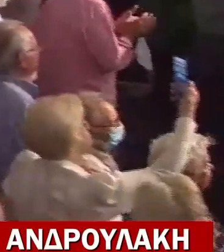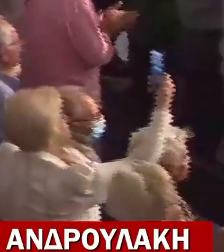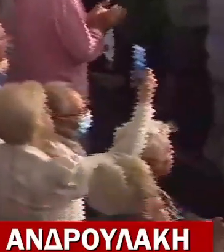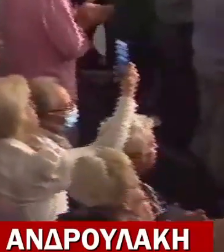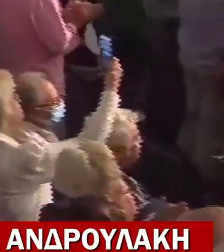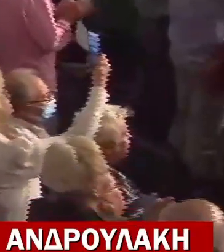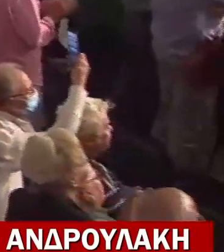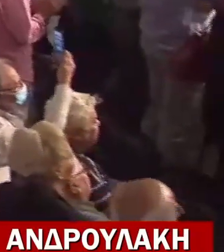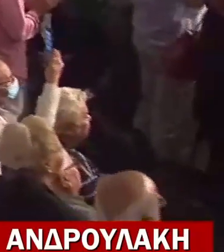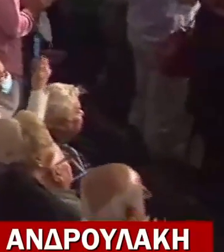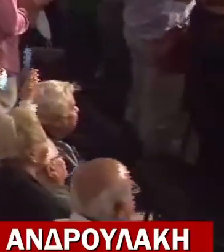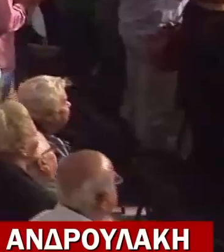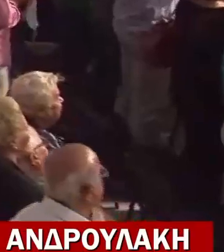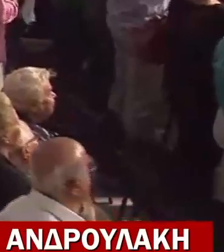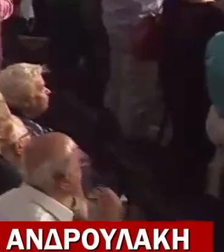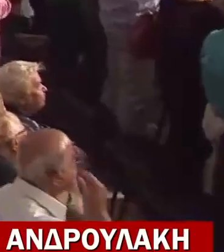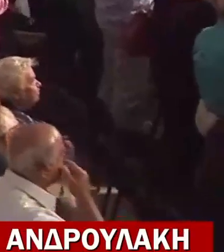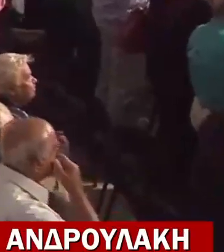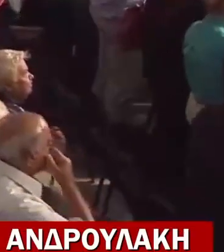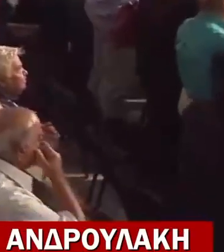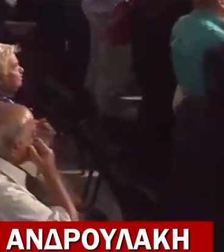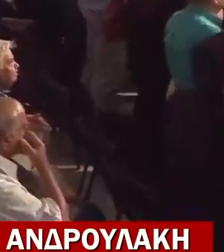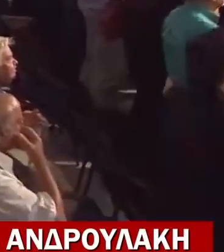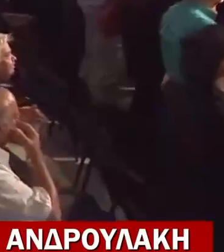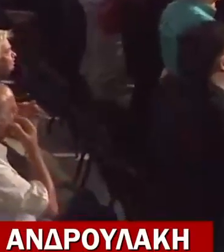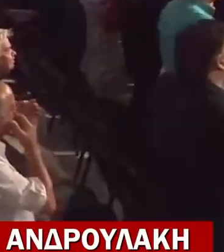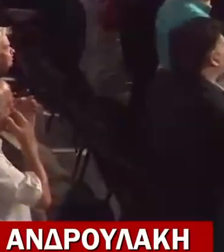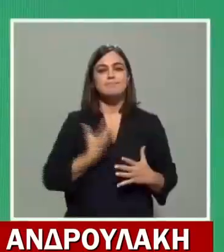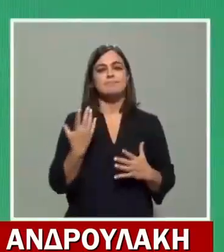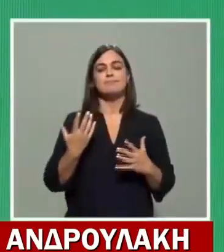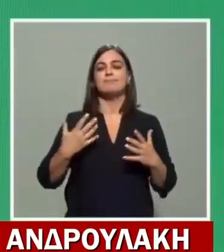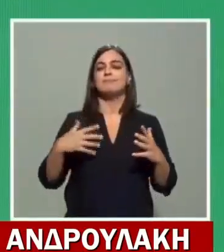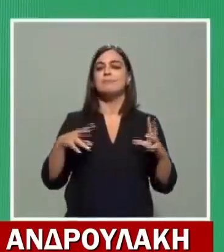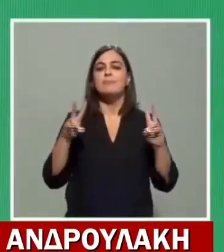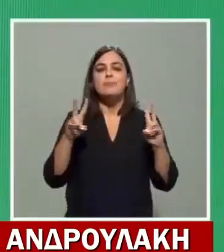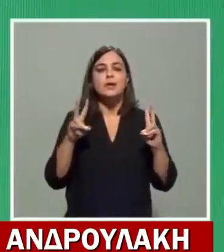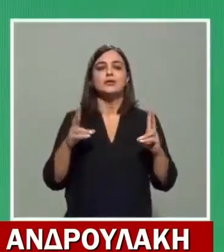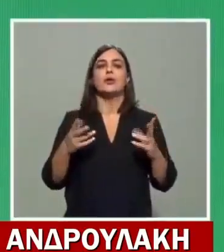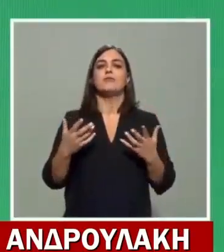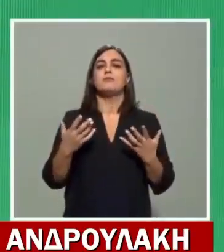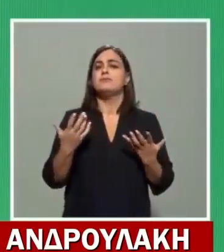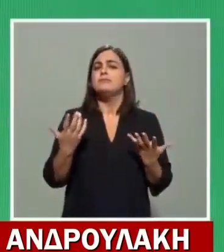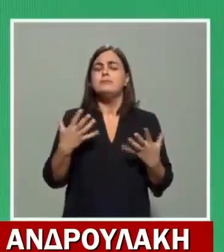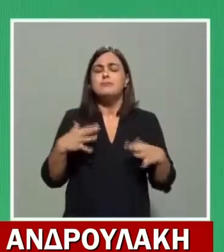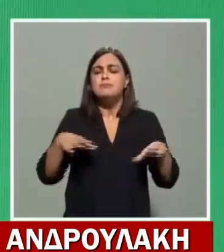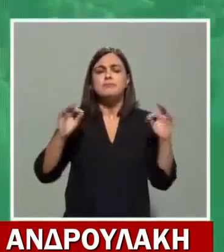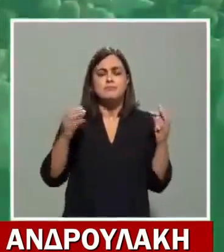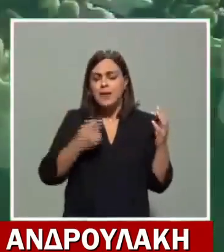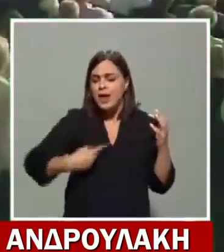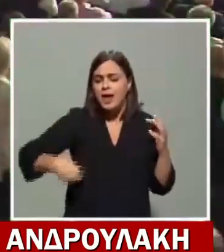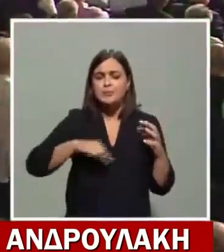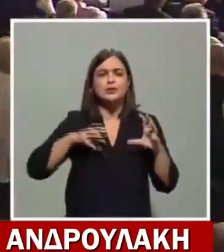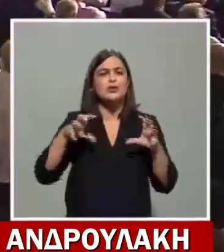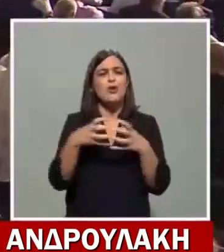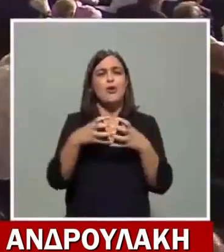ξεκινά την παρασκευή από την άρτα όπου θα πραγματοποιηθούν επισκέψεις στο επαλ της πόλης σστο ειδικό δημοτικό